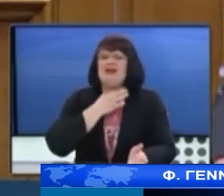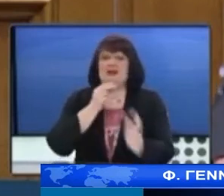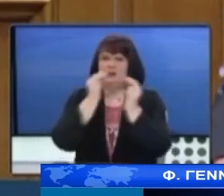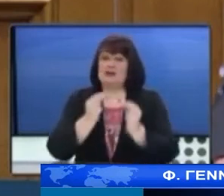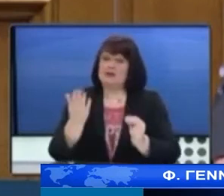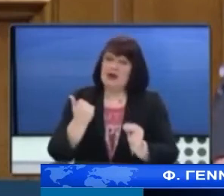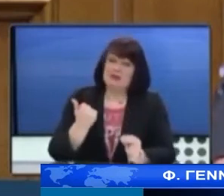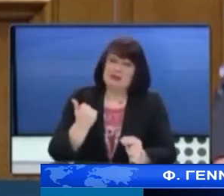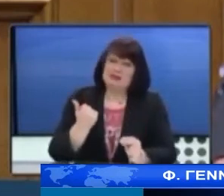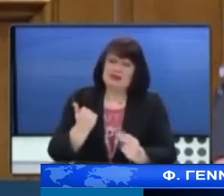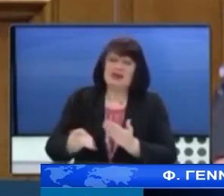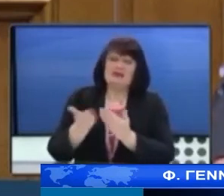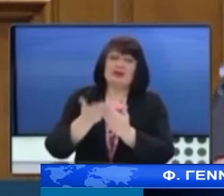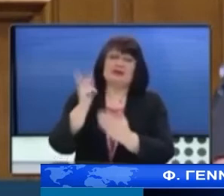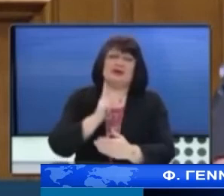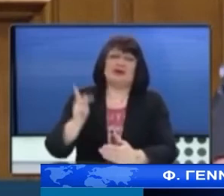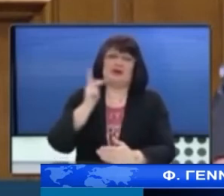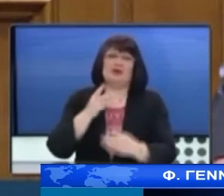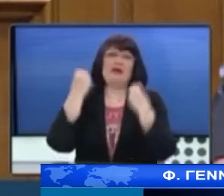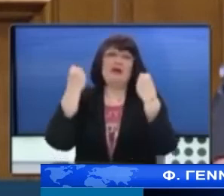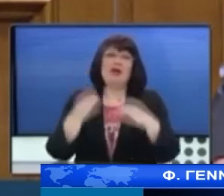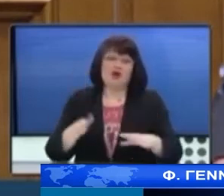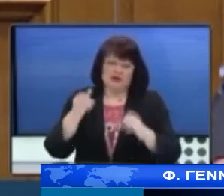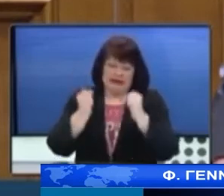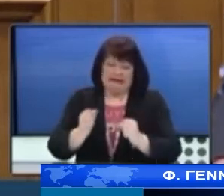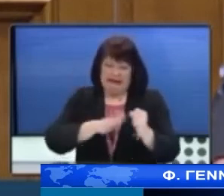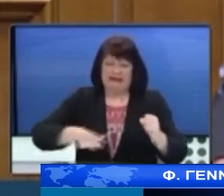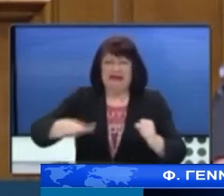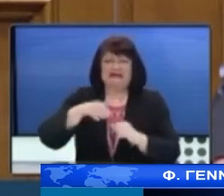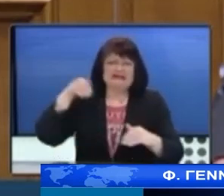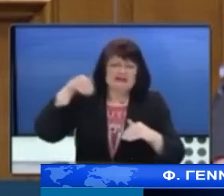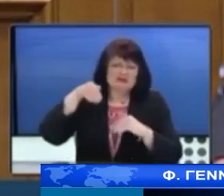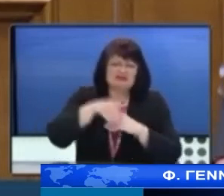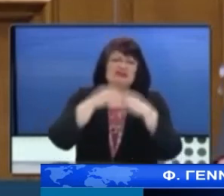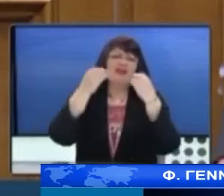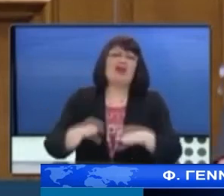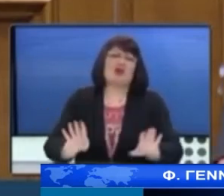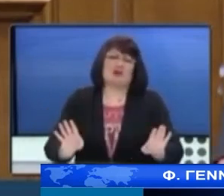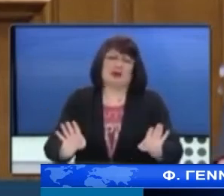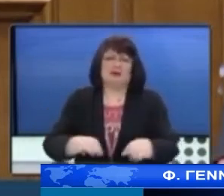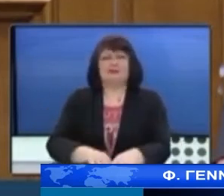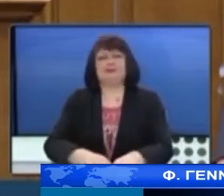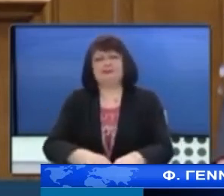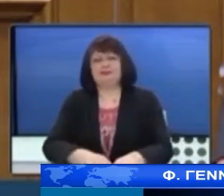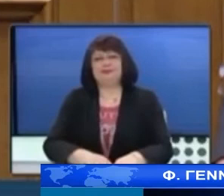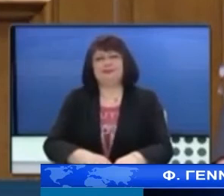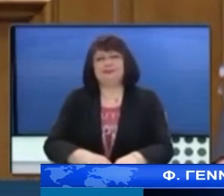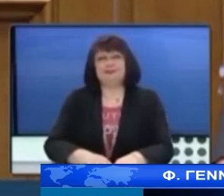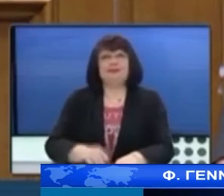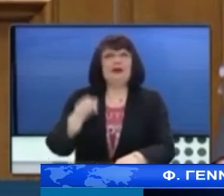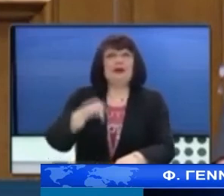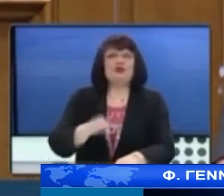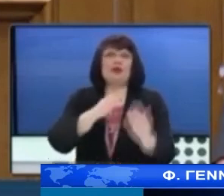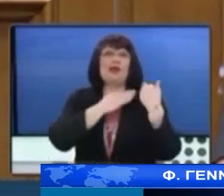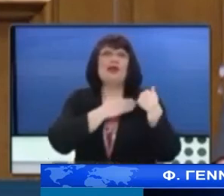ήταν αποτελεσματικά, αντίθετα επιδείνωσαν την κατάσταση, η κατάσταση χειροτέρεψε. Τώρα